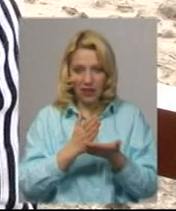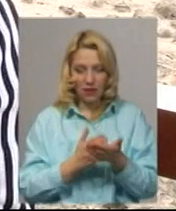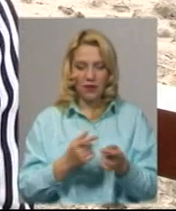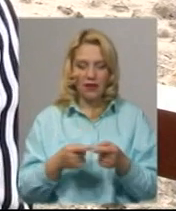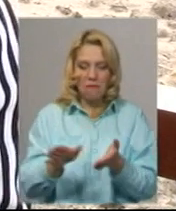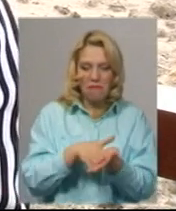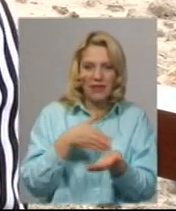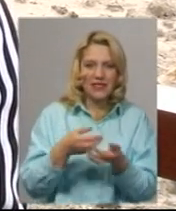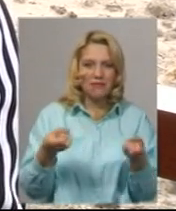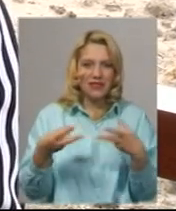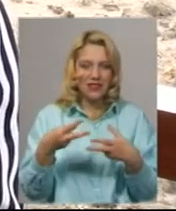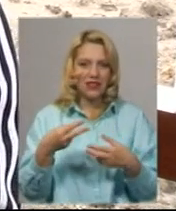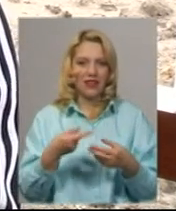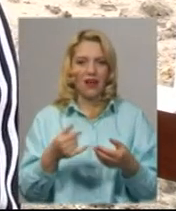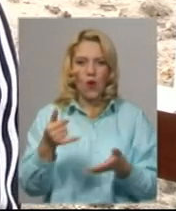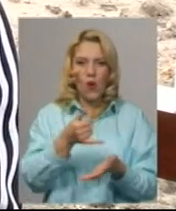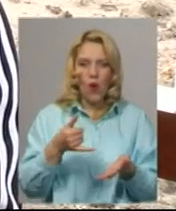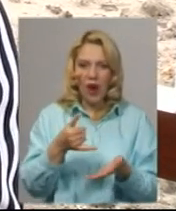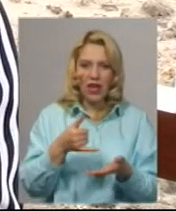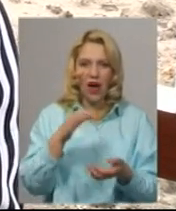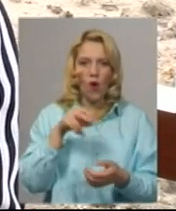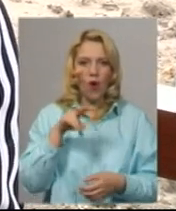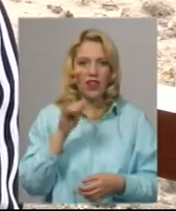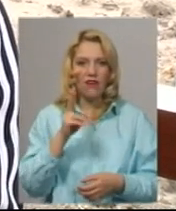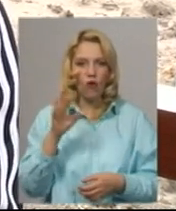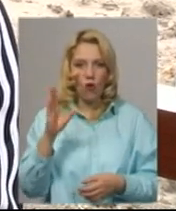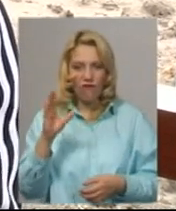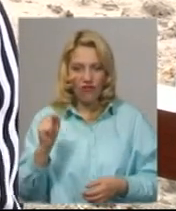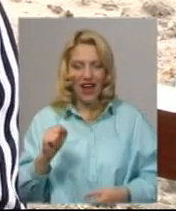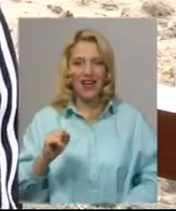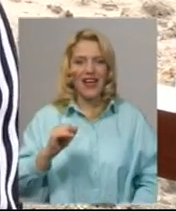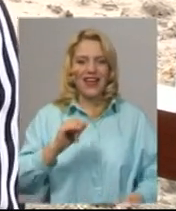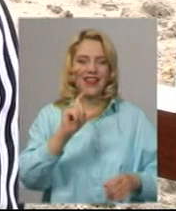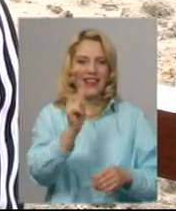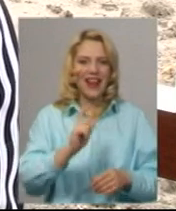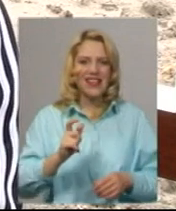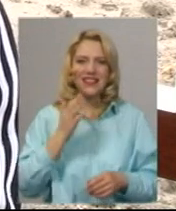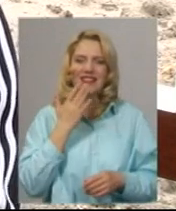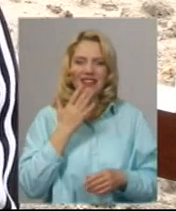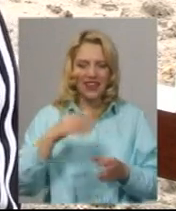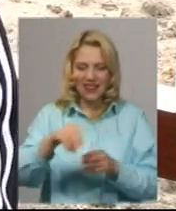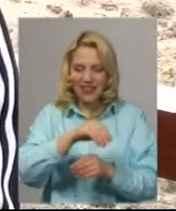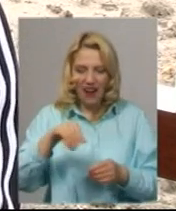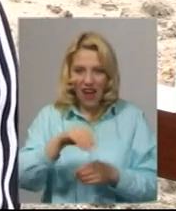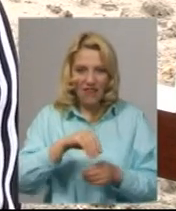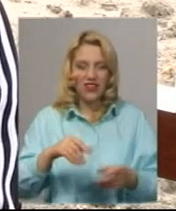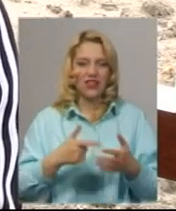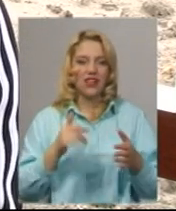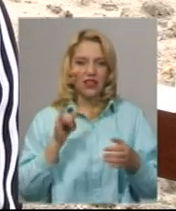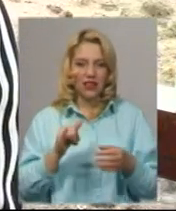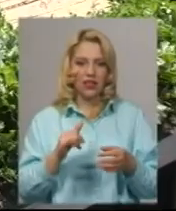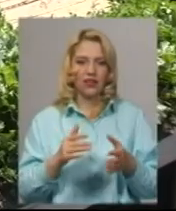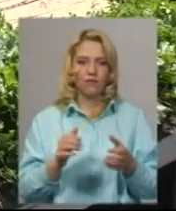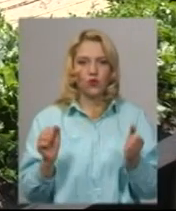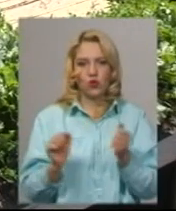це олія оливкова, італійські трави, ще деякі види спецій, і вони підсушуються в